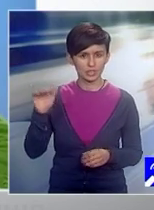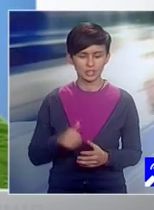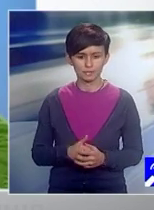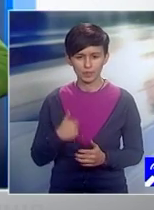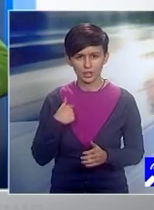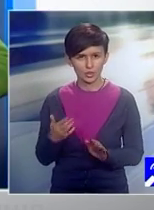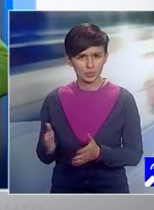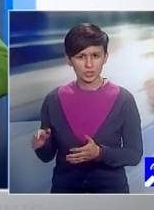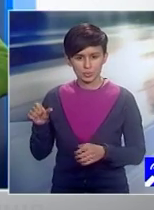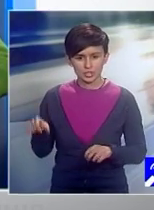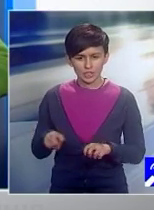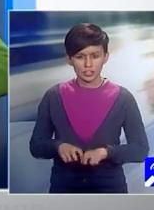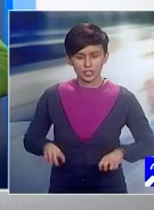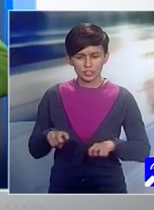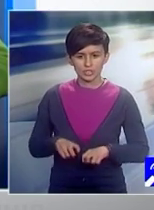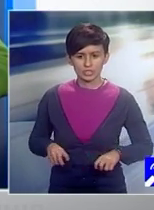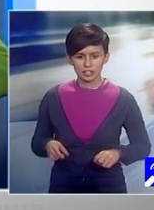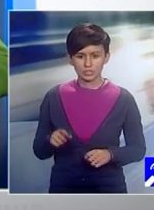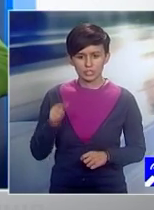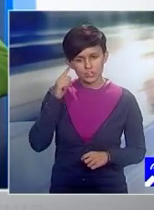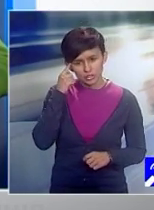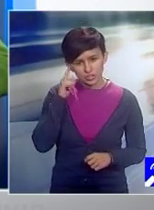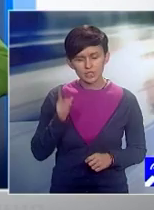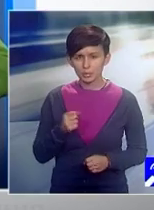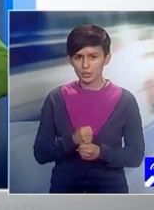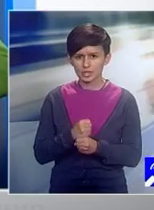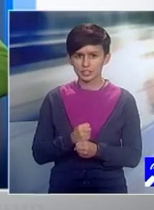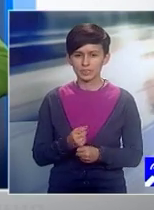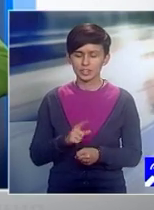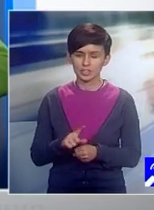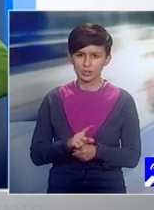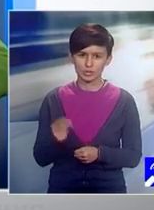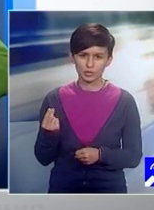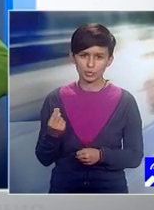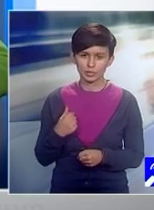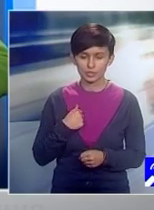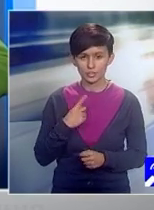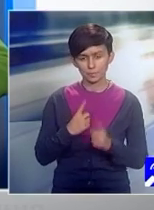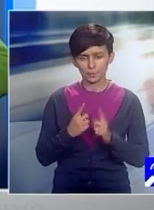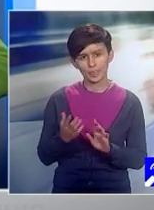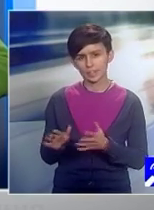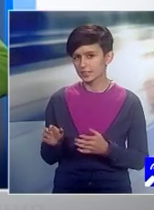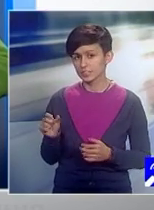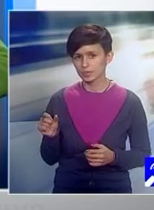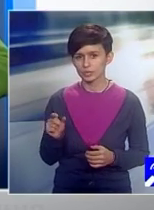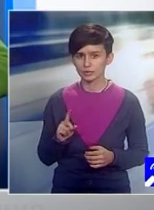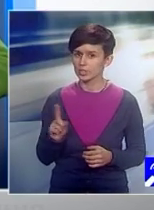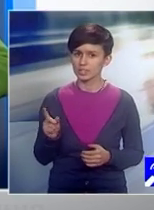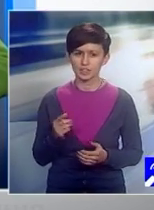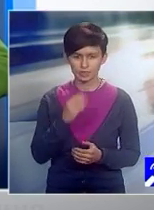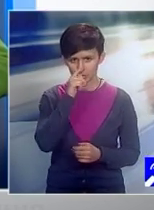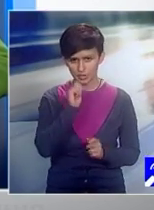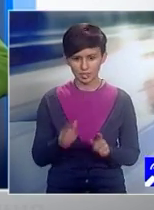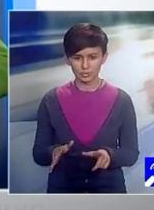ca și cercetător știi că trebuie să faci o treabă bună și cel puțin eu când mă apuc de un subiect nu mă las. Și atunci când au